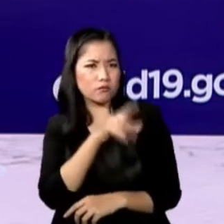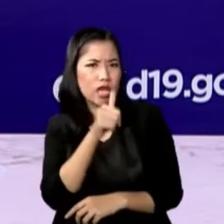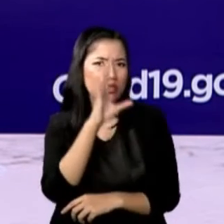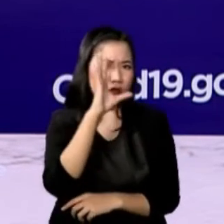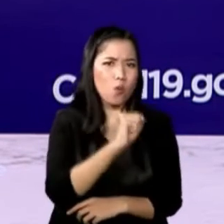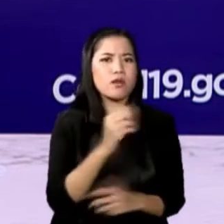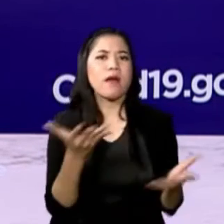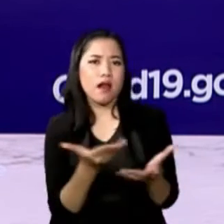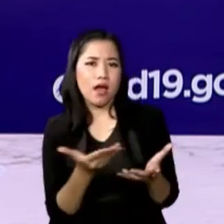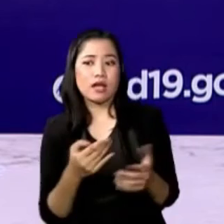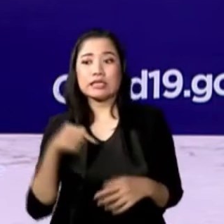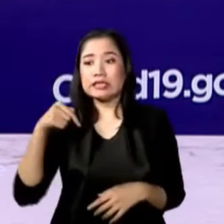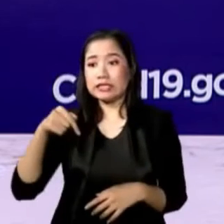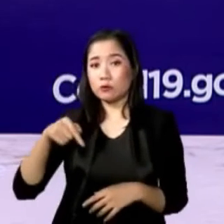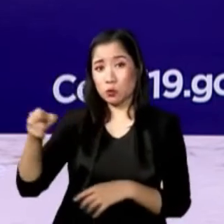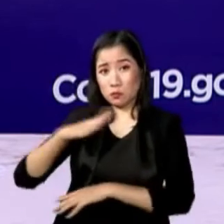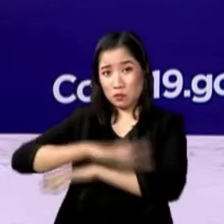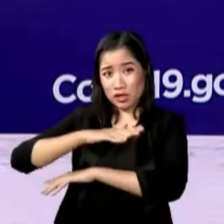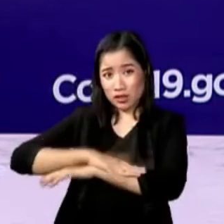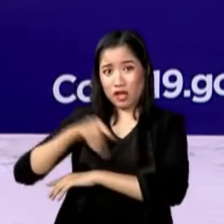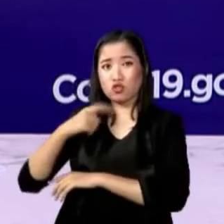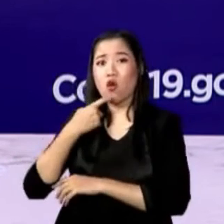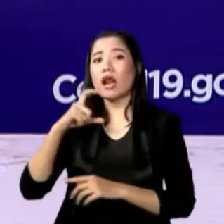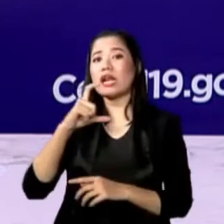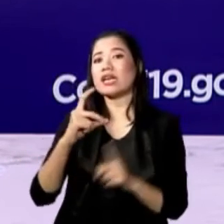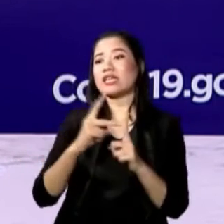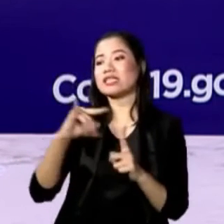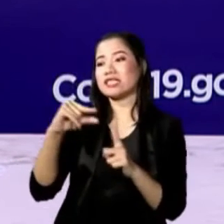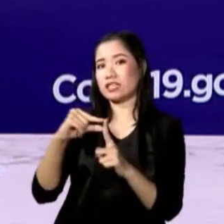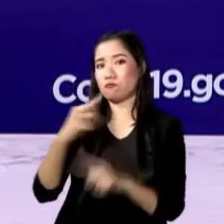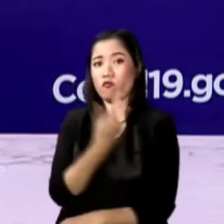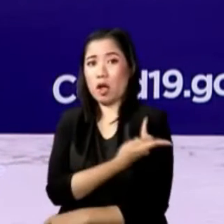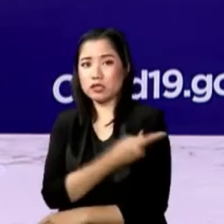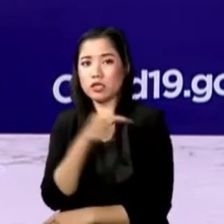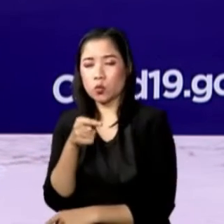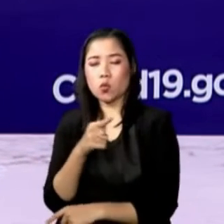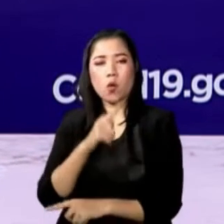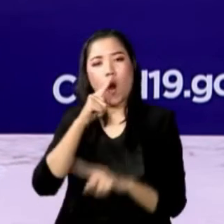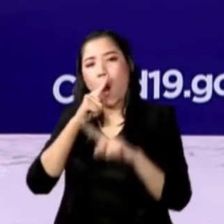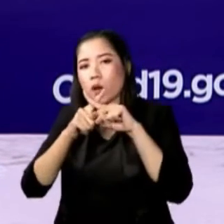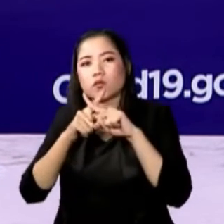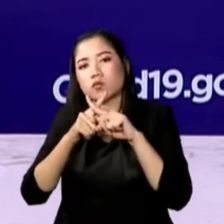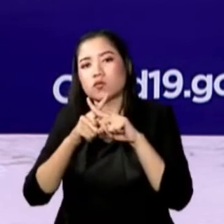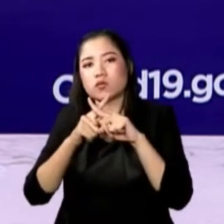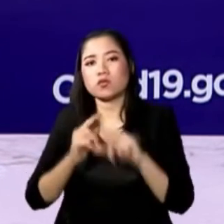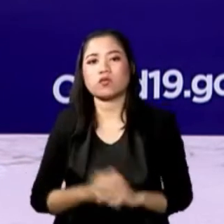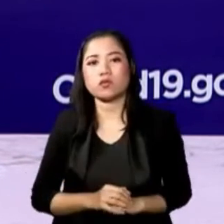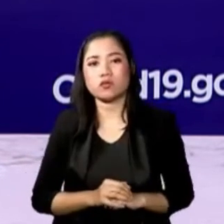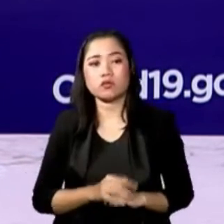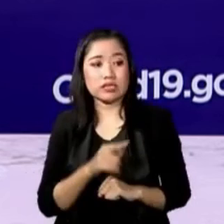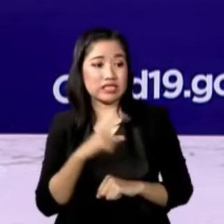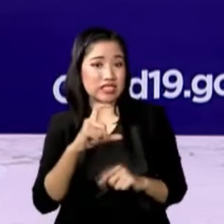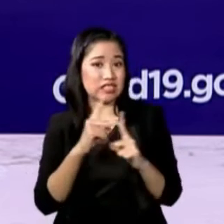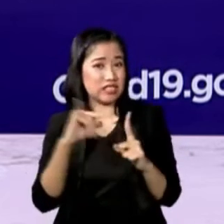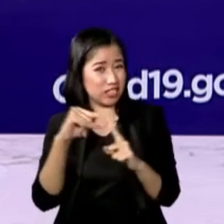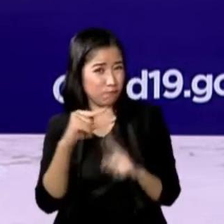saya tegaskan bahwa berita itu adalah berita bohong atau hoax. Tidak ada chip di dalam